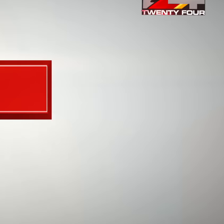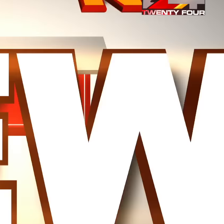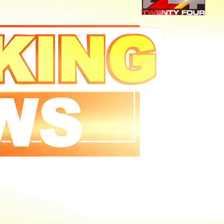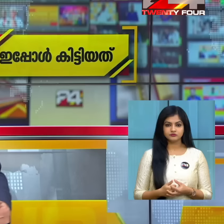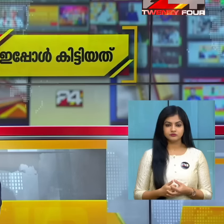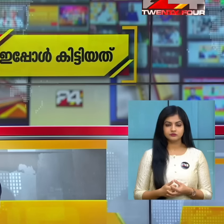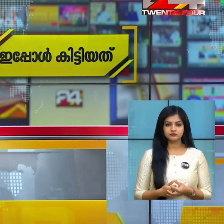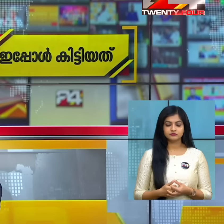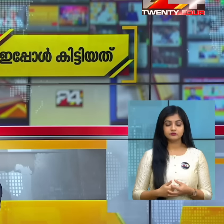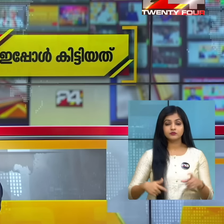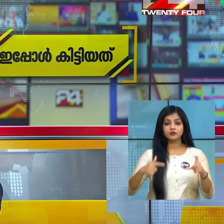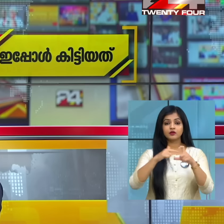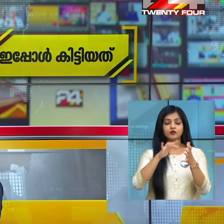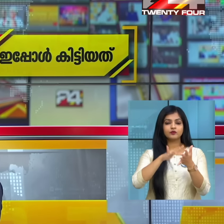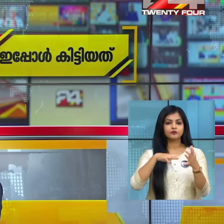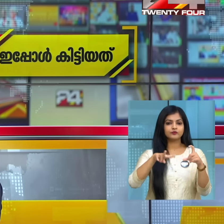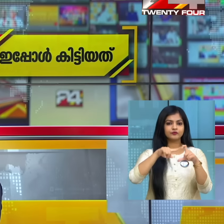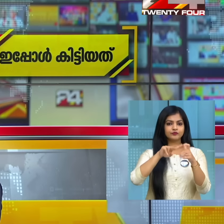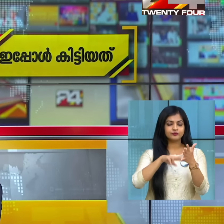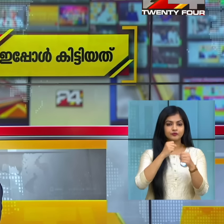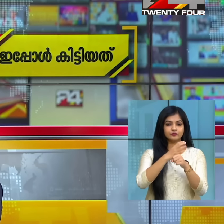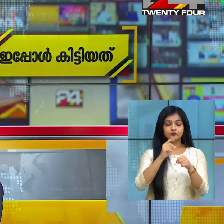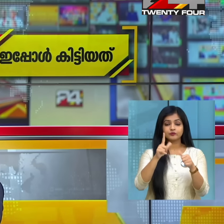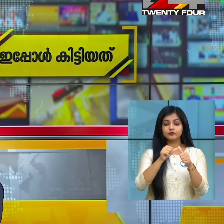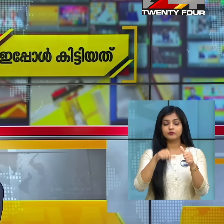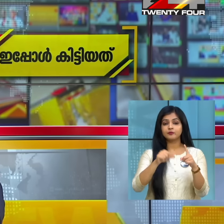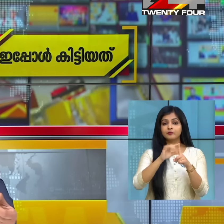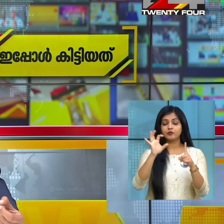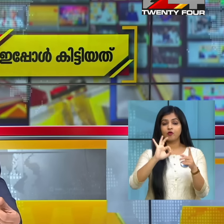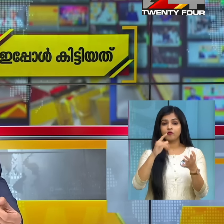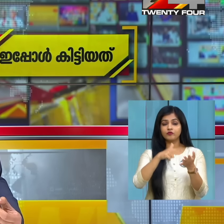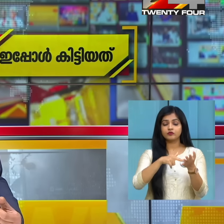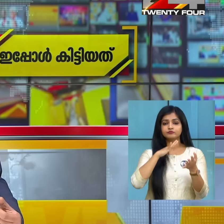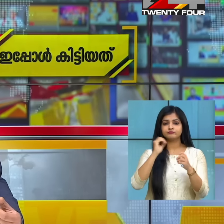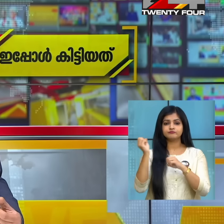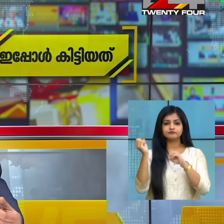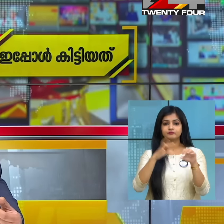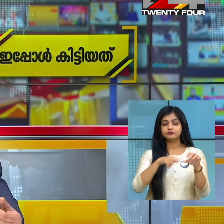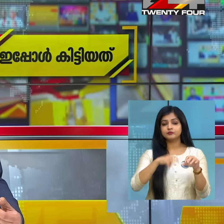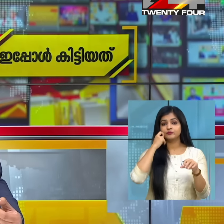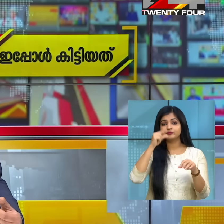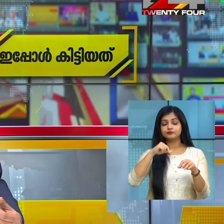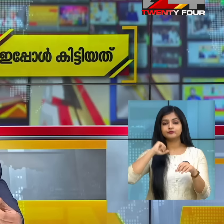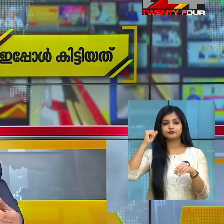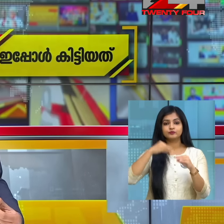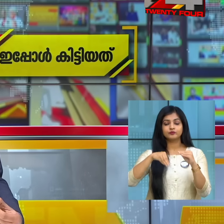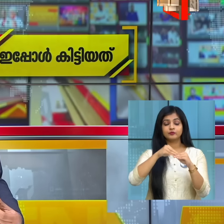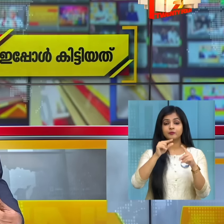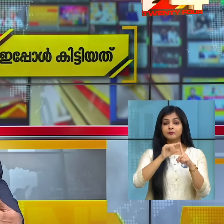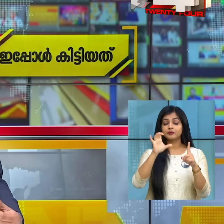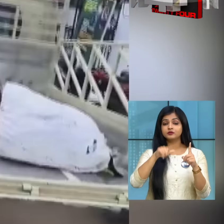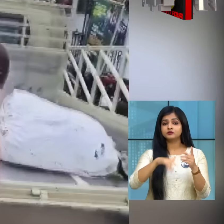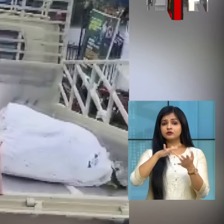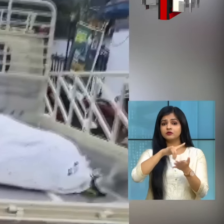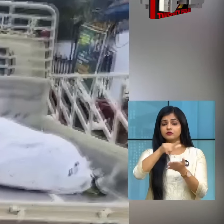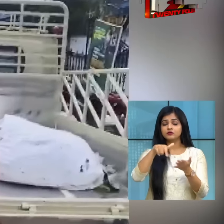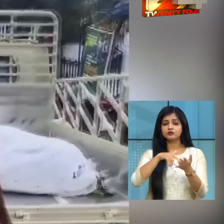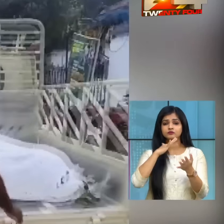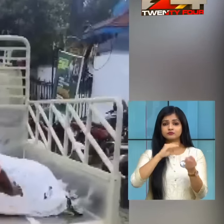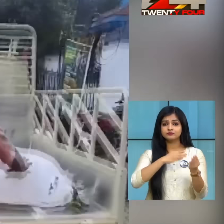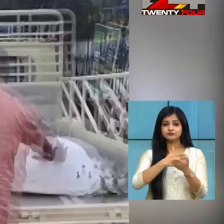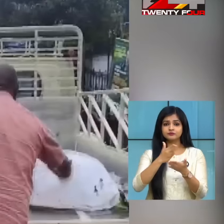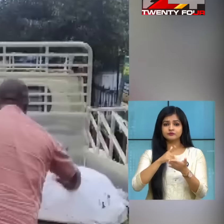കഴിയുന്നത്. എറണാകുളം വെങ്ങോല പഞ്ചായത്ത് ഓഫീസിൽ മാലിന്യം തള്ളി യുവാവിന്റെ പ്രതിഷേധം. പഞ്ചായത്ത് പരിധിയിൽ മാലിന്യം നീക്കൽ അവതാളത്തിലായി